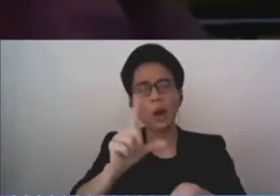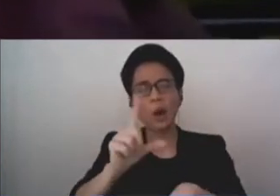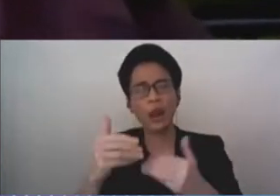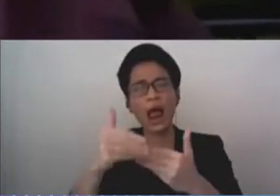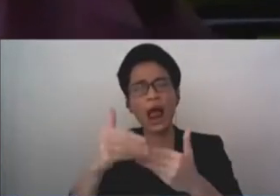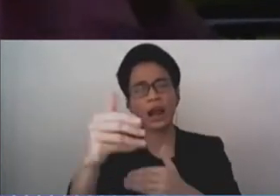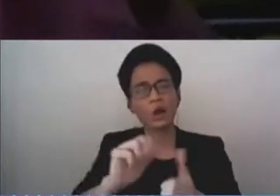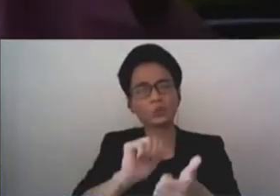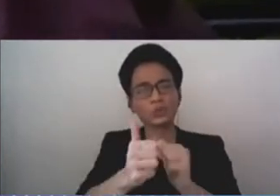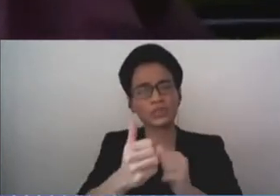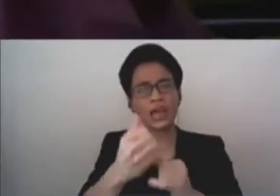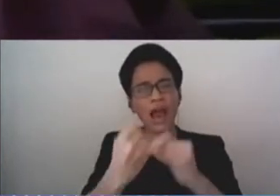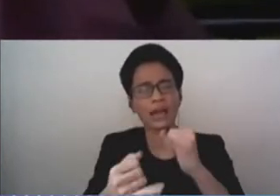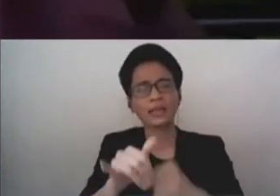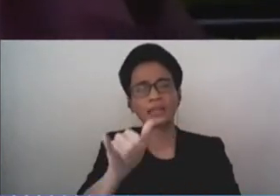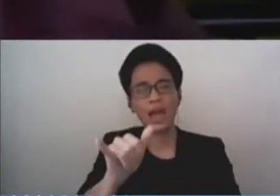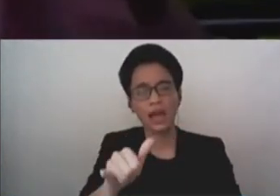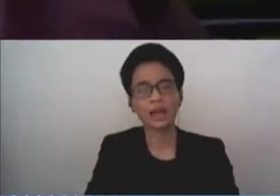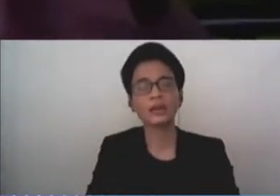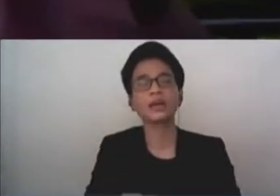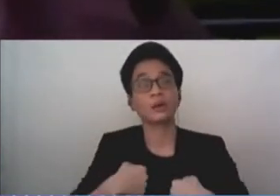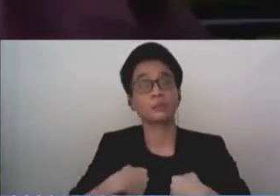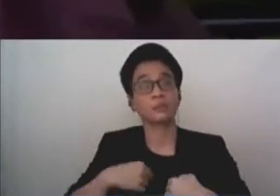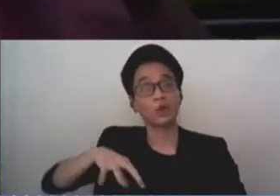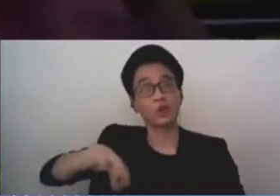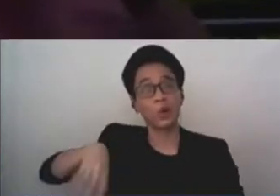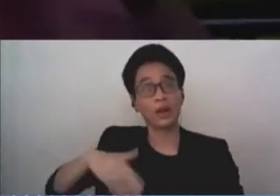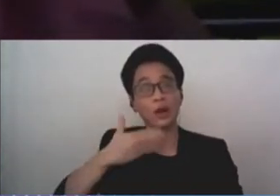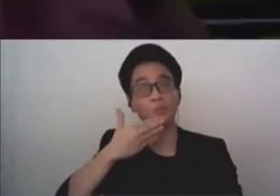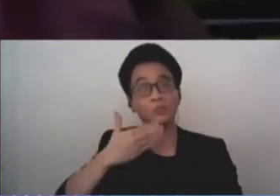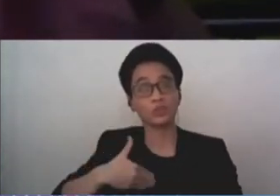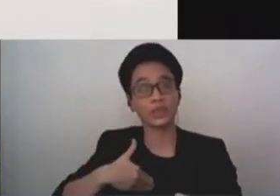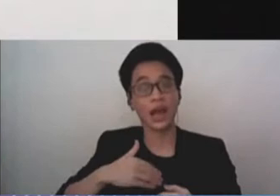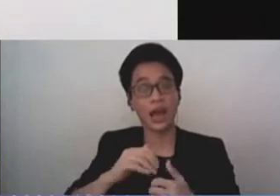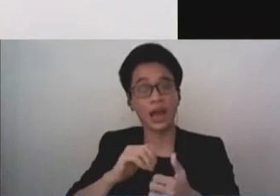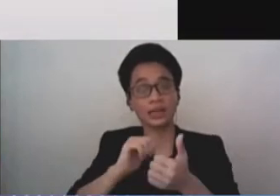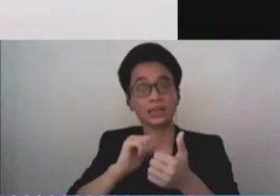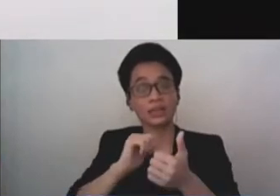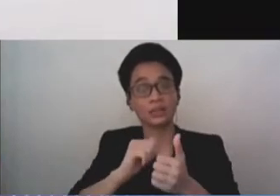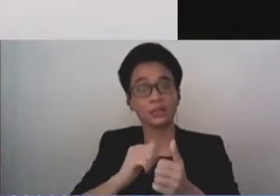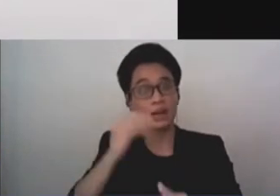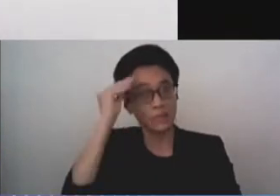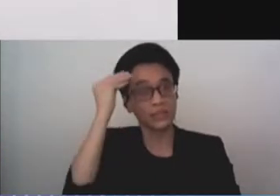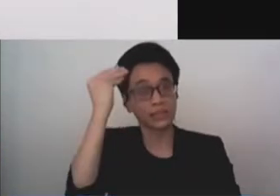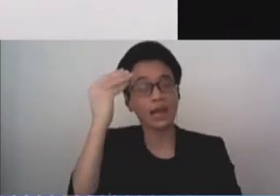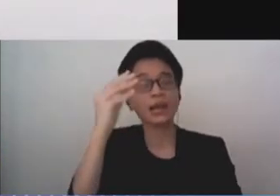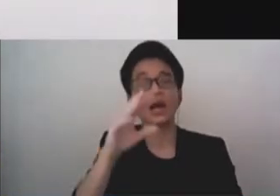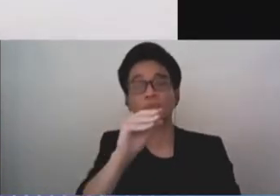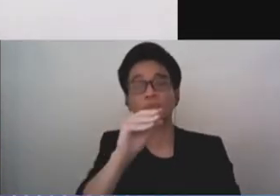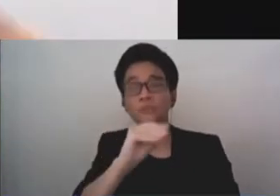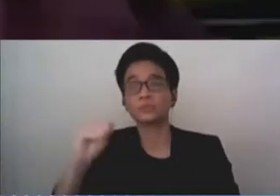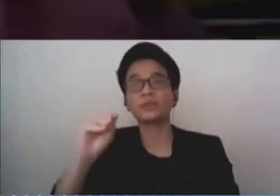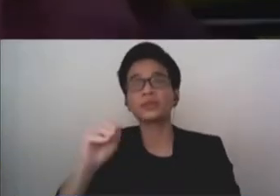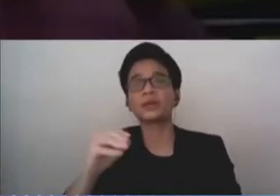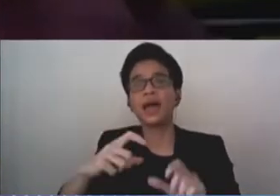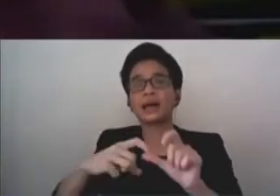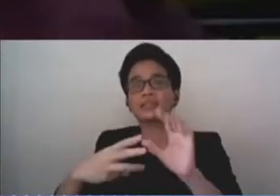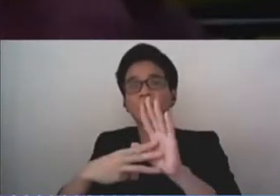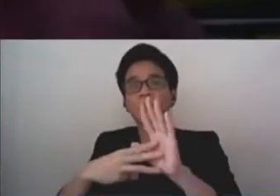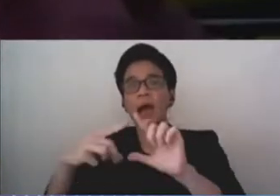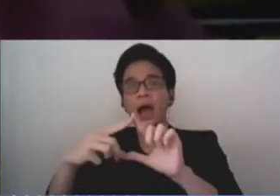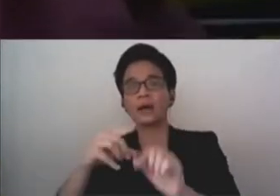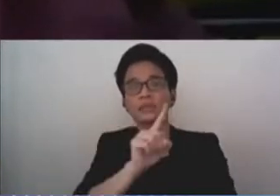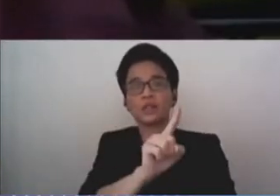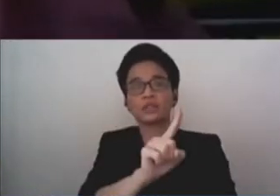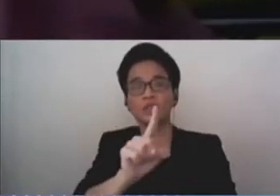Rencana, kami memang sudah mempunyai rencana. Rencana nanti mau ke SMA 113, di